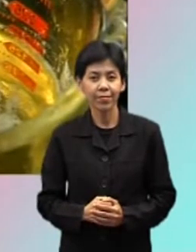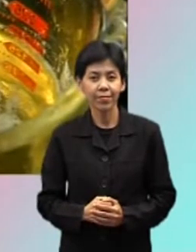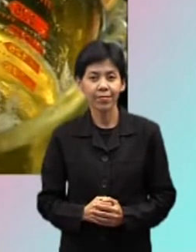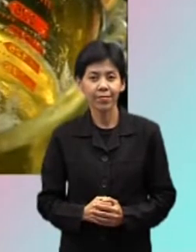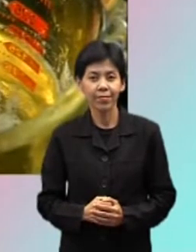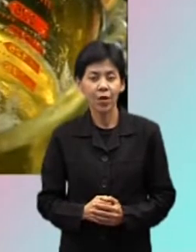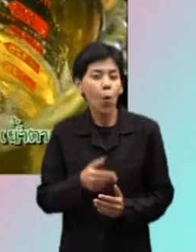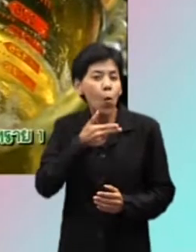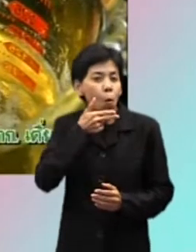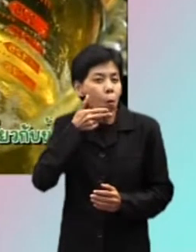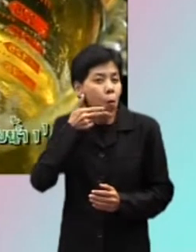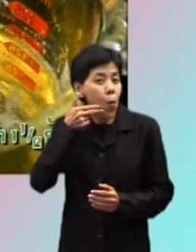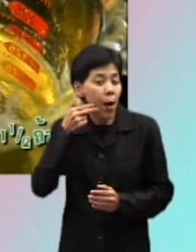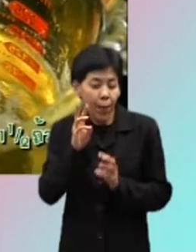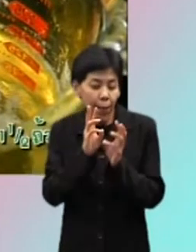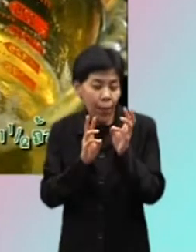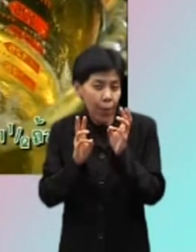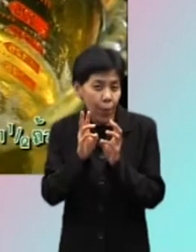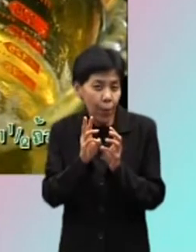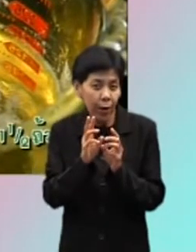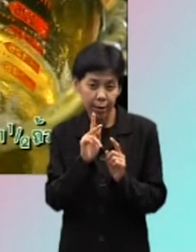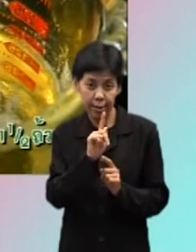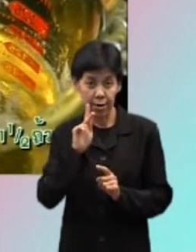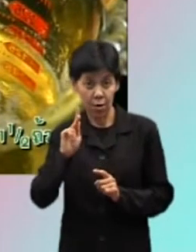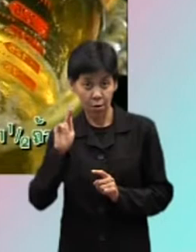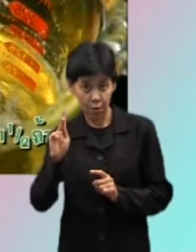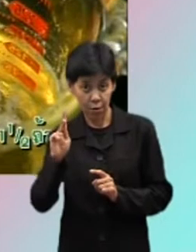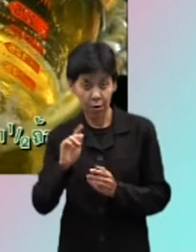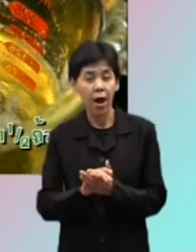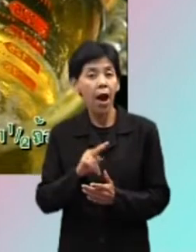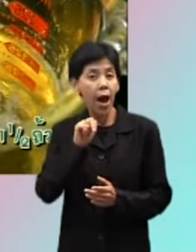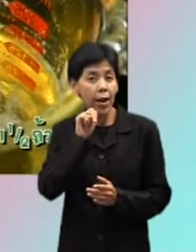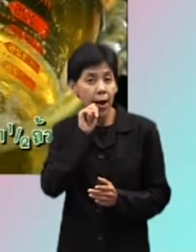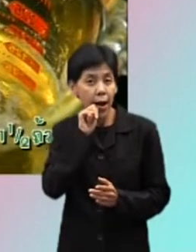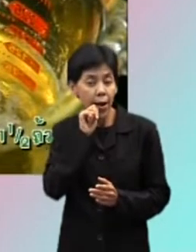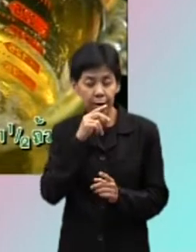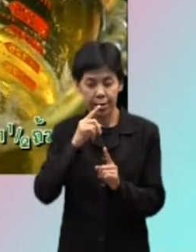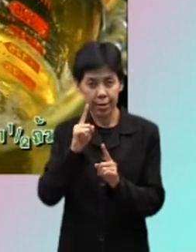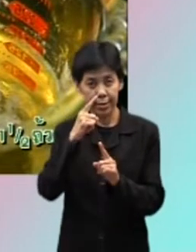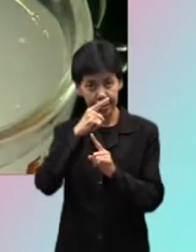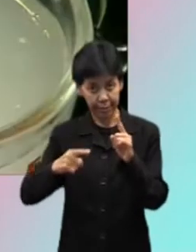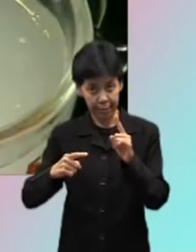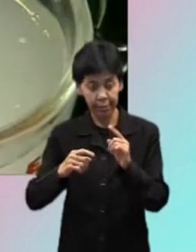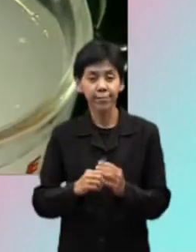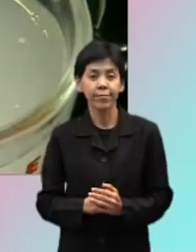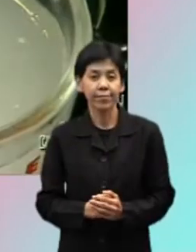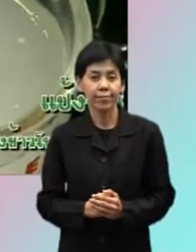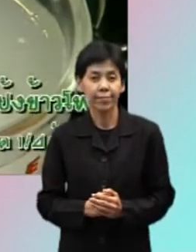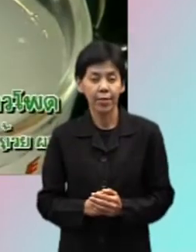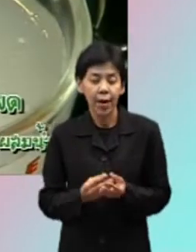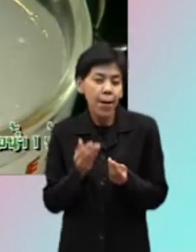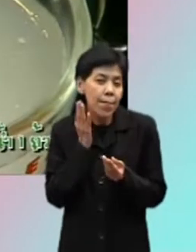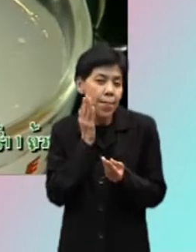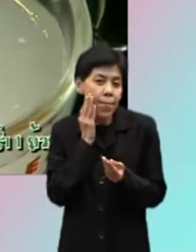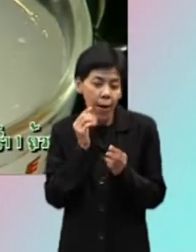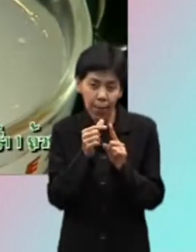น้ำเชื่อมได้จากน้ำตาลทราย1กิโลกรัมเคี่ยวกับน้ำ1ถ้วยครึ่งนะครับแป้งข้าวโพดได้จากแ